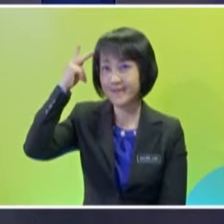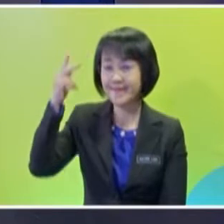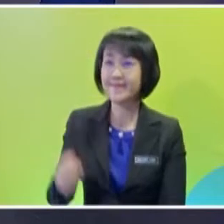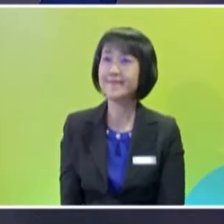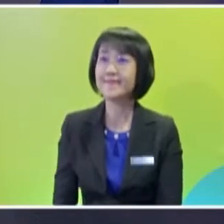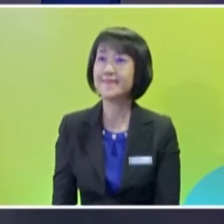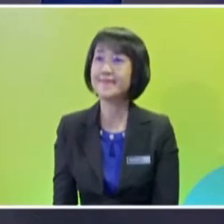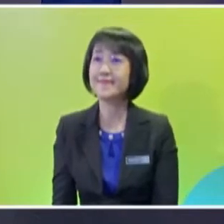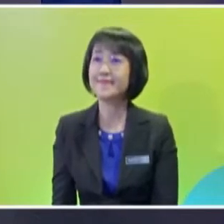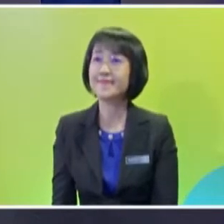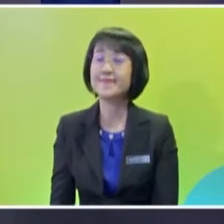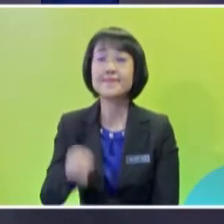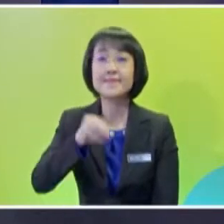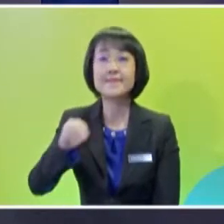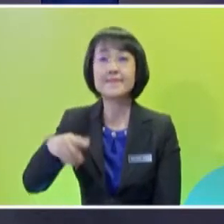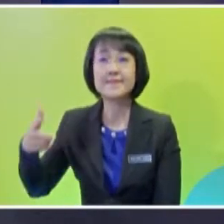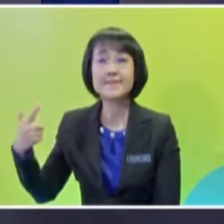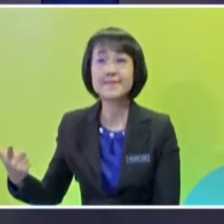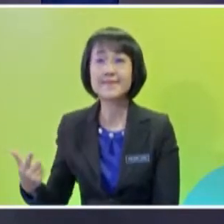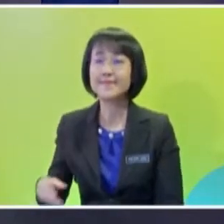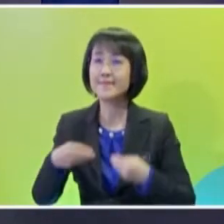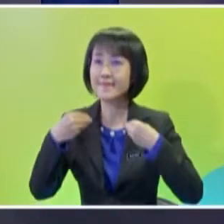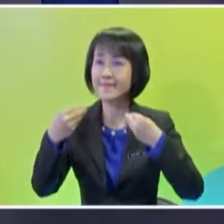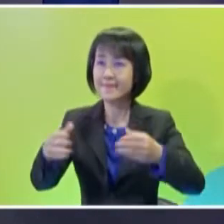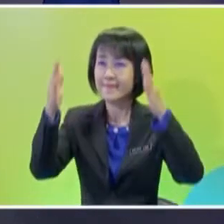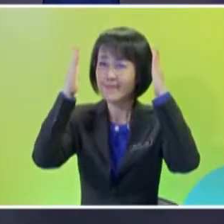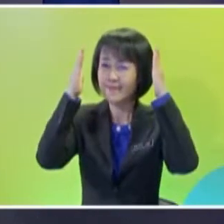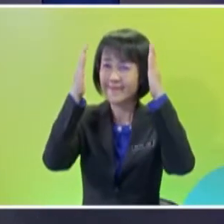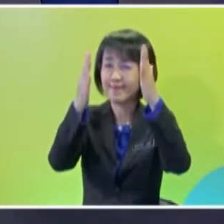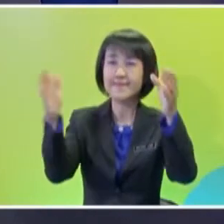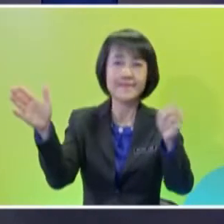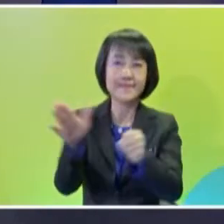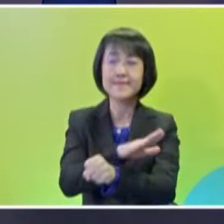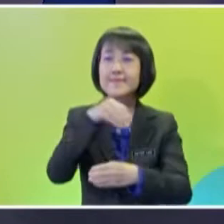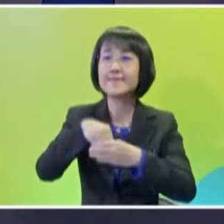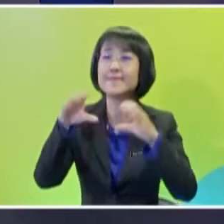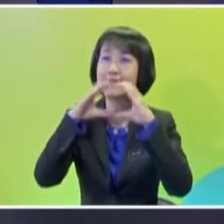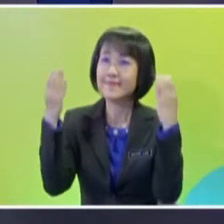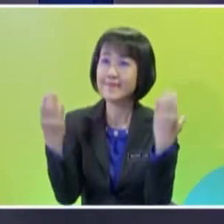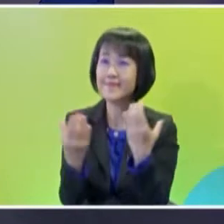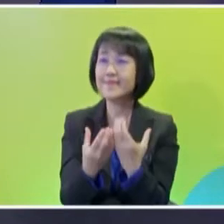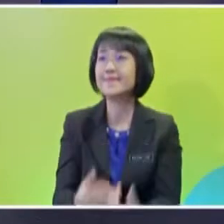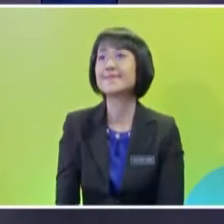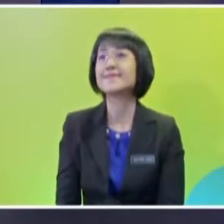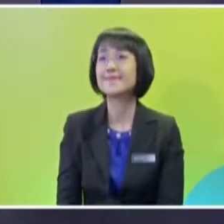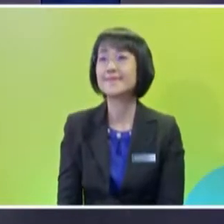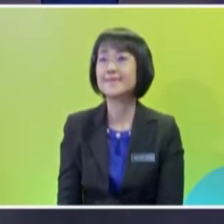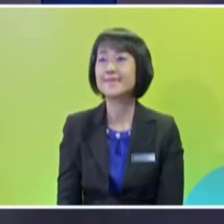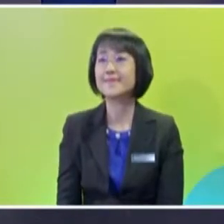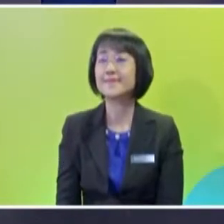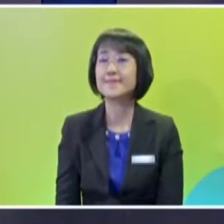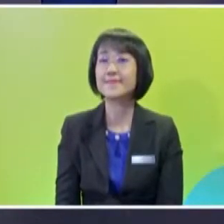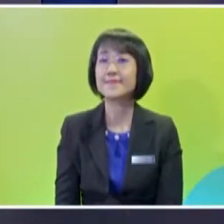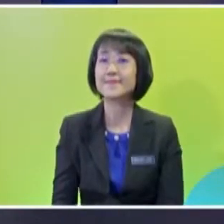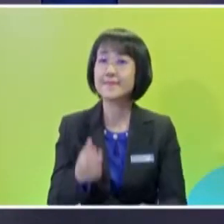tapi mudah-murid juga yang lain memberikan status fratus fokus di dalam kelas kita betul cek govival oke baik kita